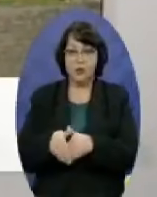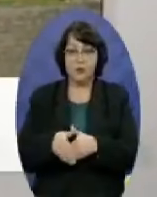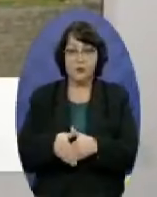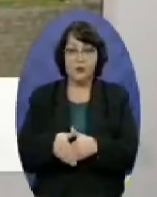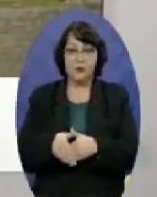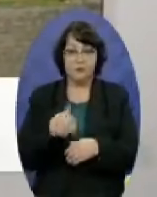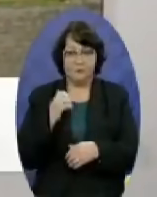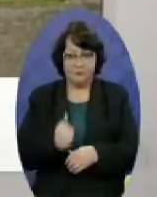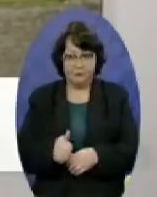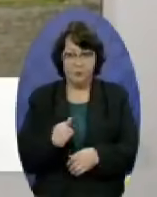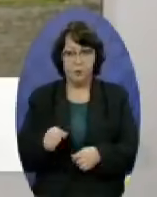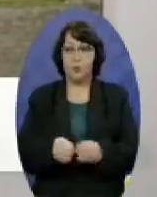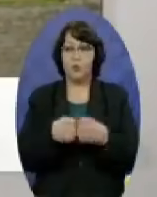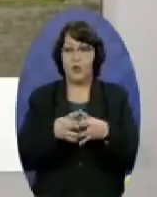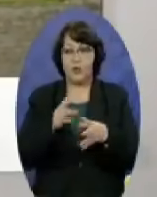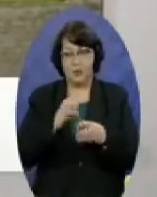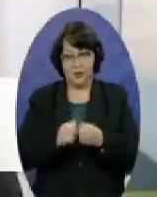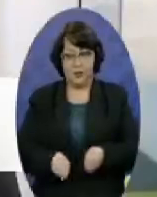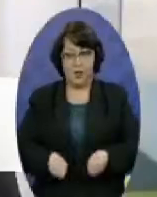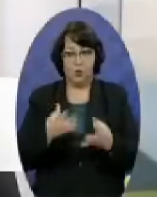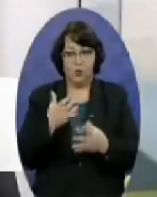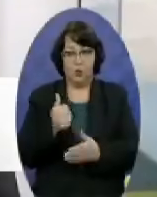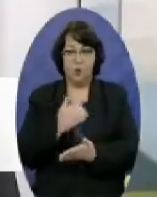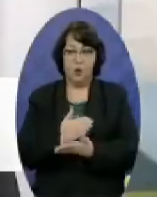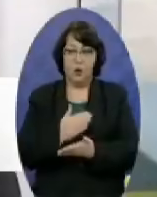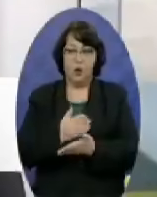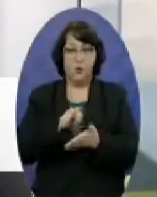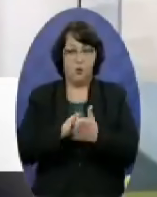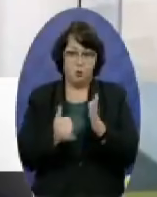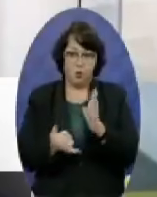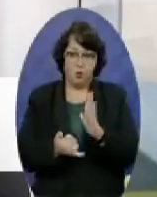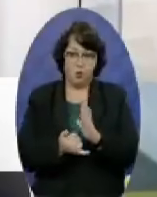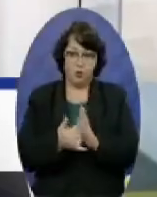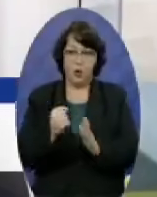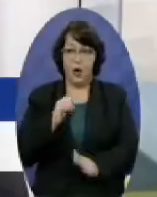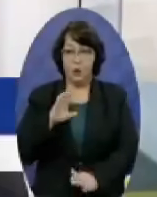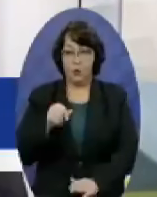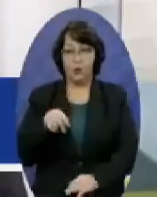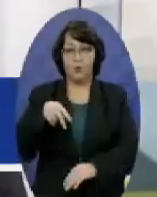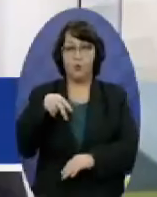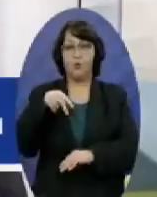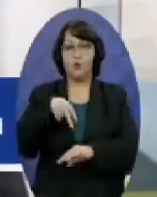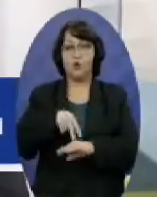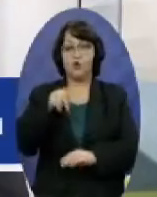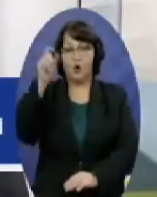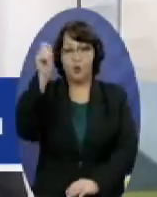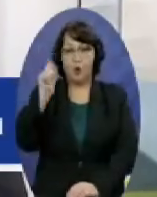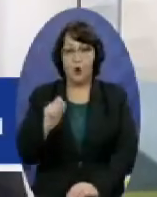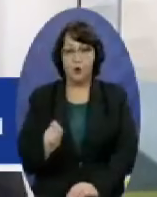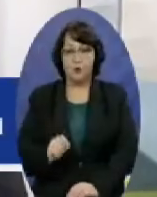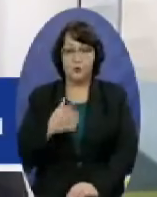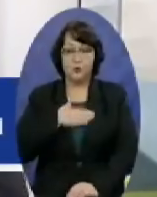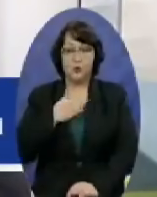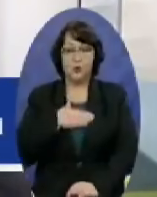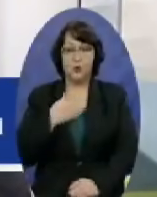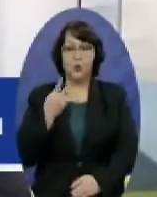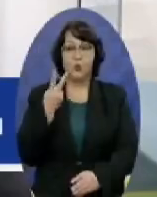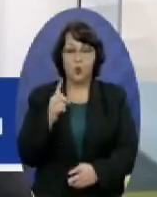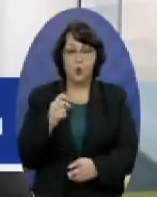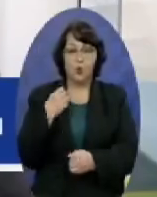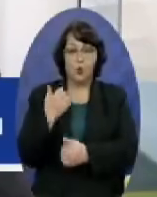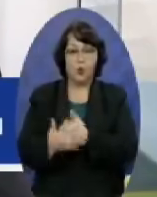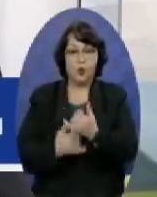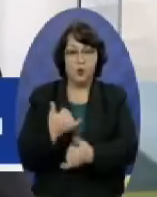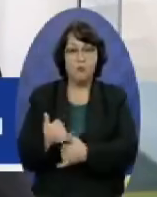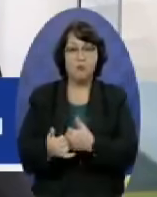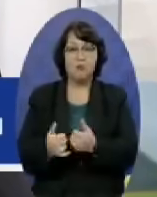ачаар бид нар энд ингээ бүтээлээ гаргаж чадсан байгаа. Агуулгын хувьд бол босоо Монгол бичг маань үеийн үед одоо Мандан Бадарч тийм ээ айл